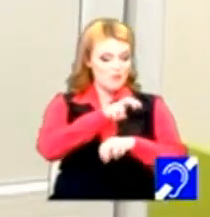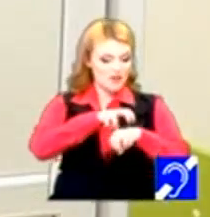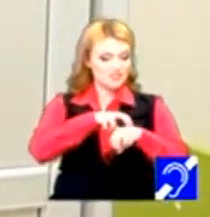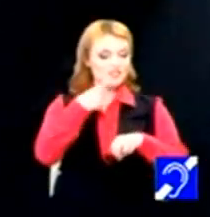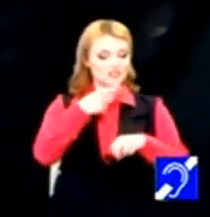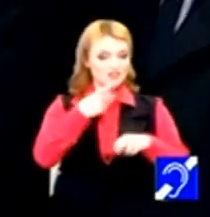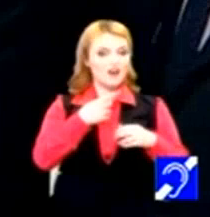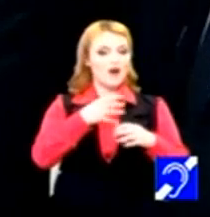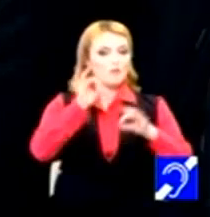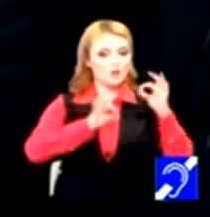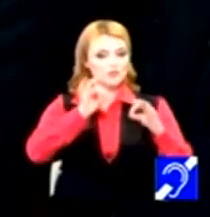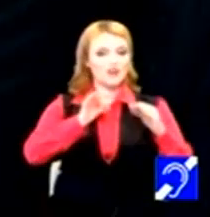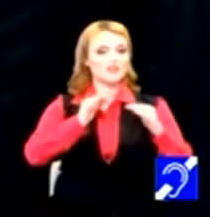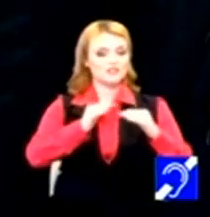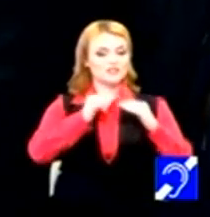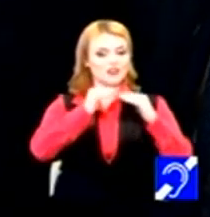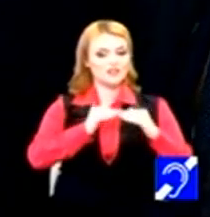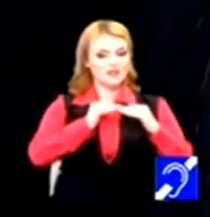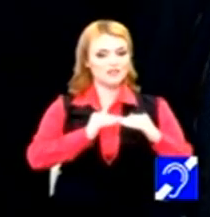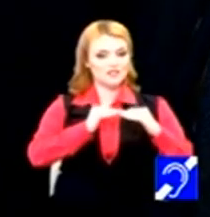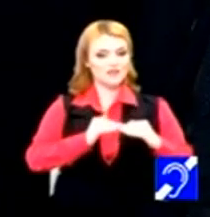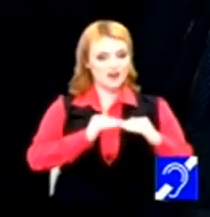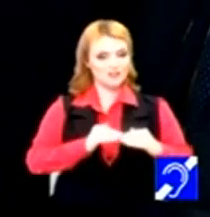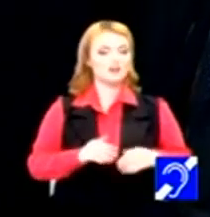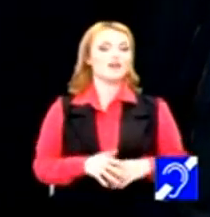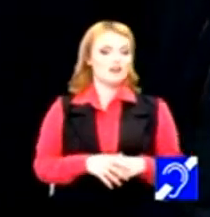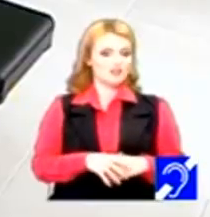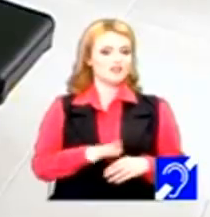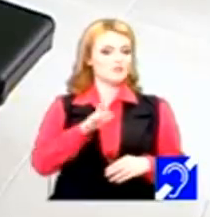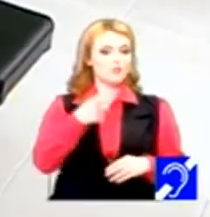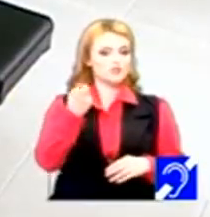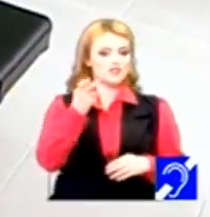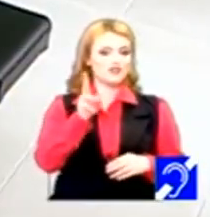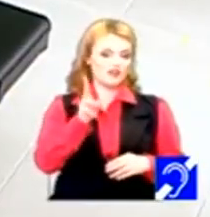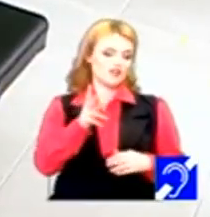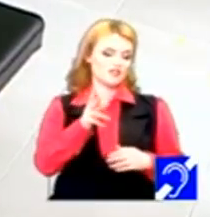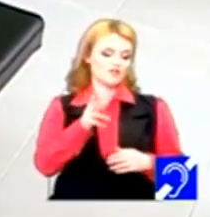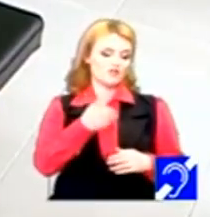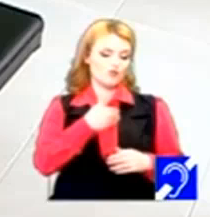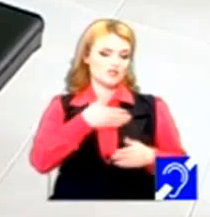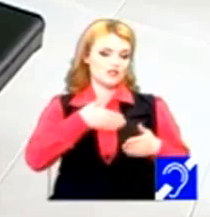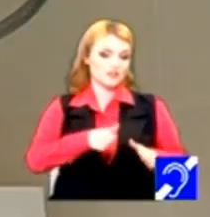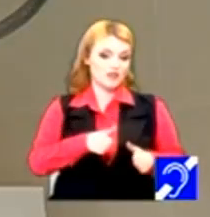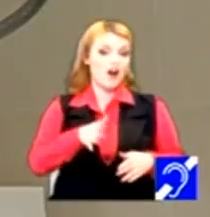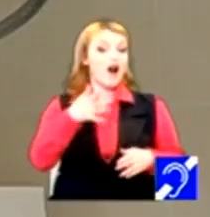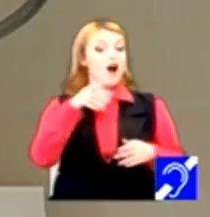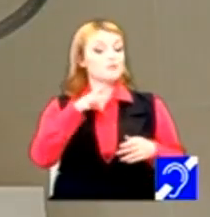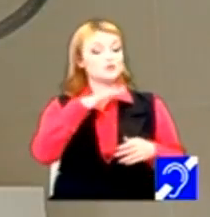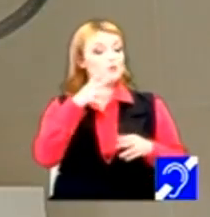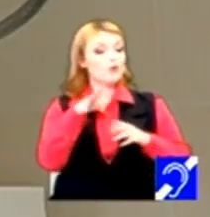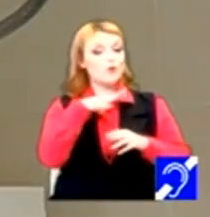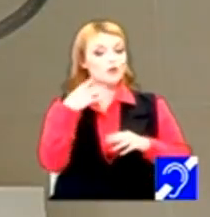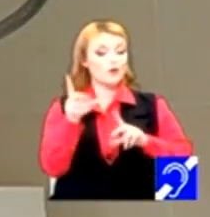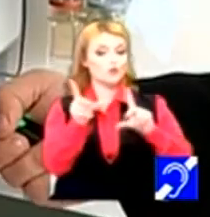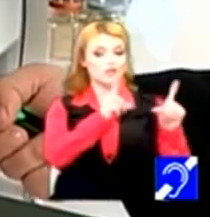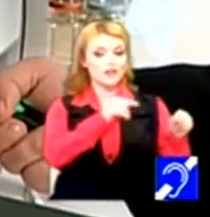multe femei din zonă se duceau să nască la Chișinău. Acum că și Spitalul Raional oferă condiții ca în capitala țării, speră că situația